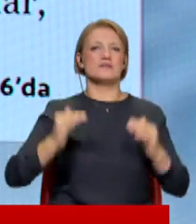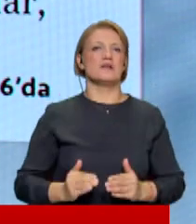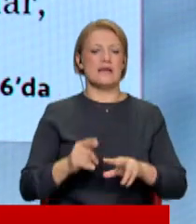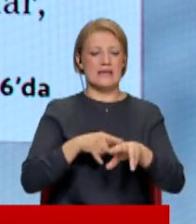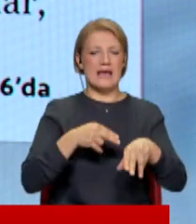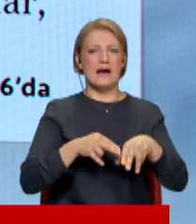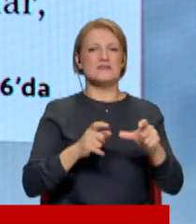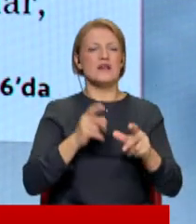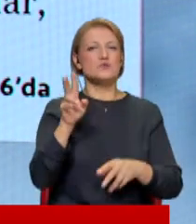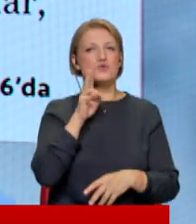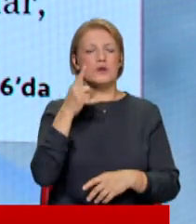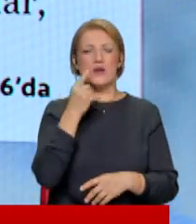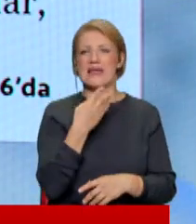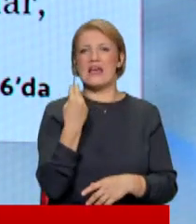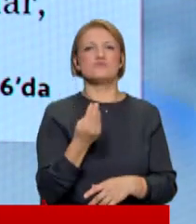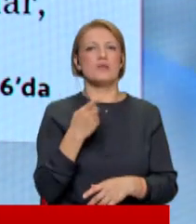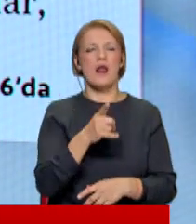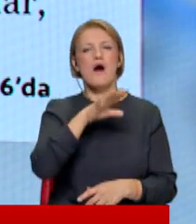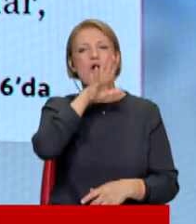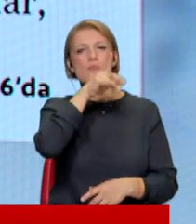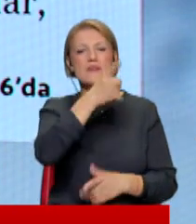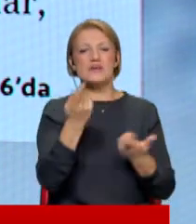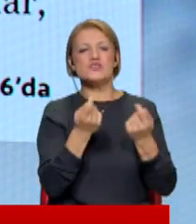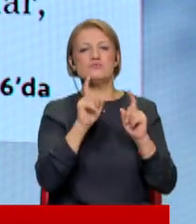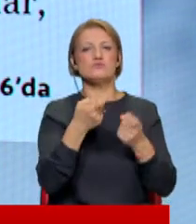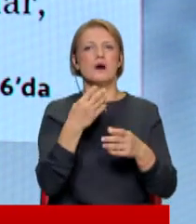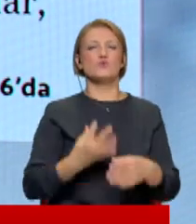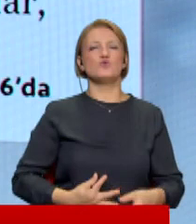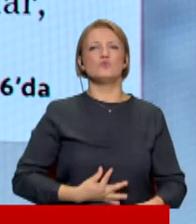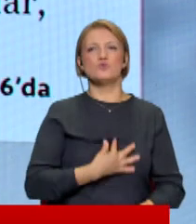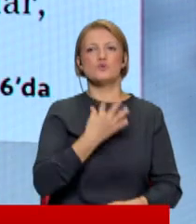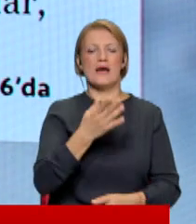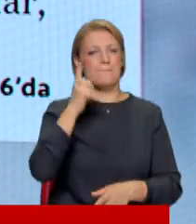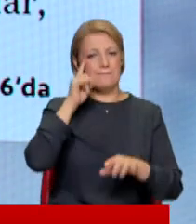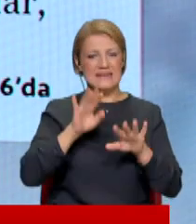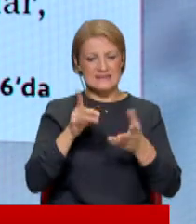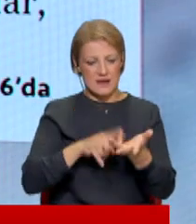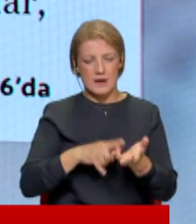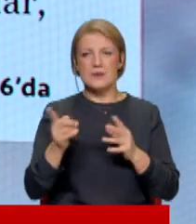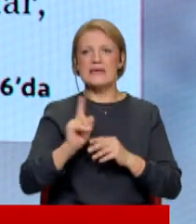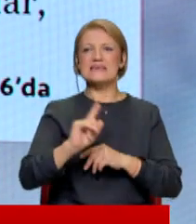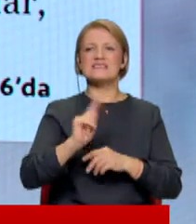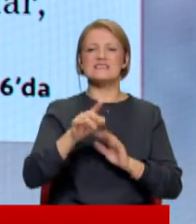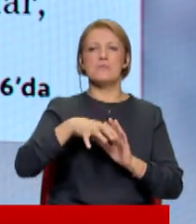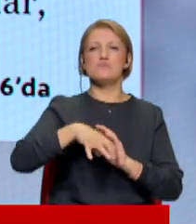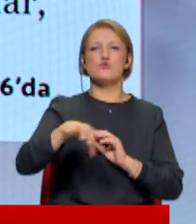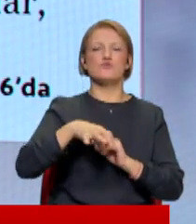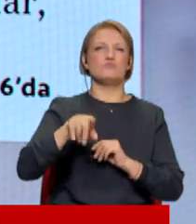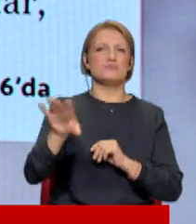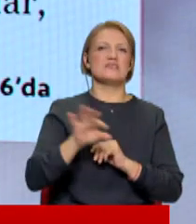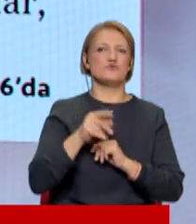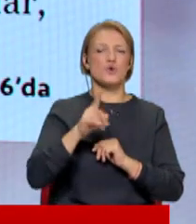YKS sonuçlarına göre gençler yurt dışında iş bulabilme umuduyla bilgisayar ve yazılım bölümlerine